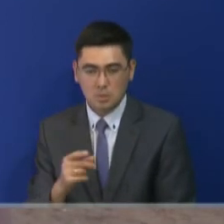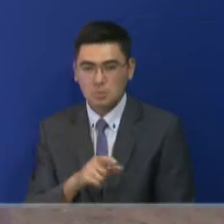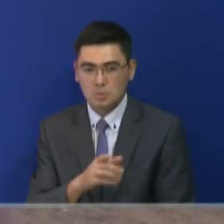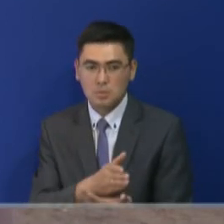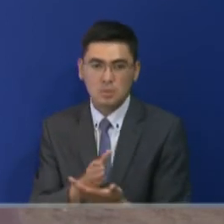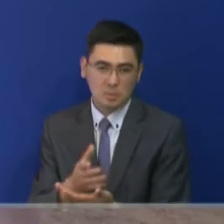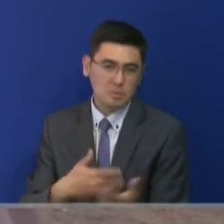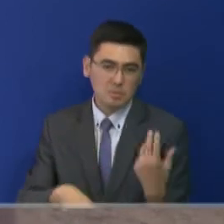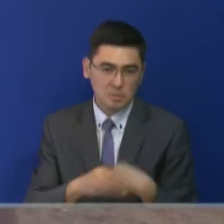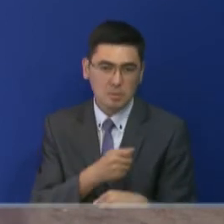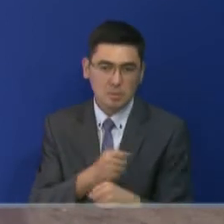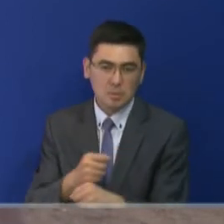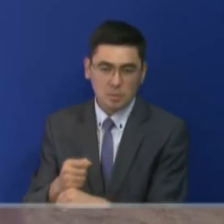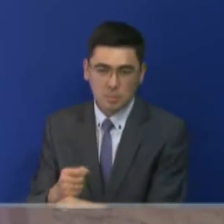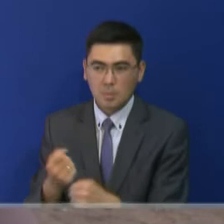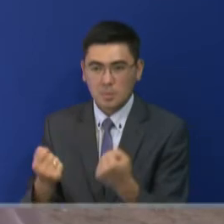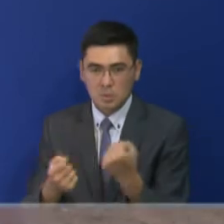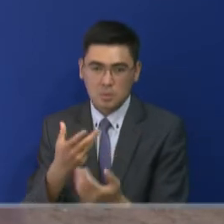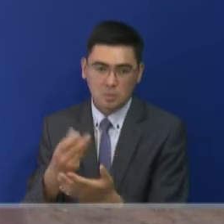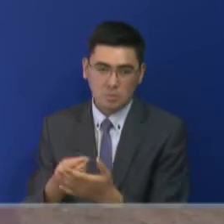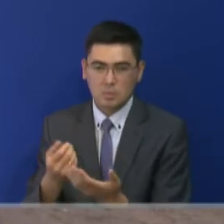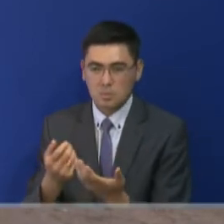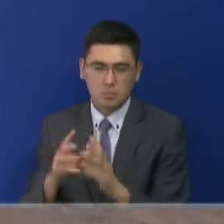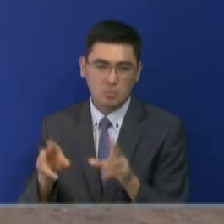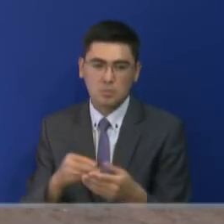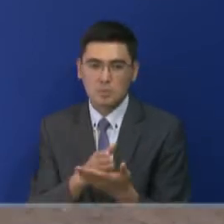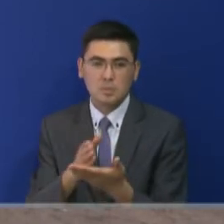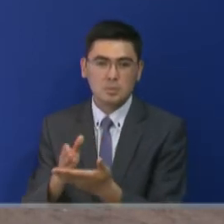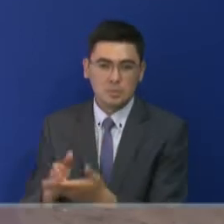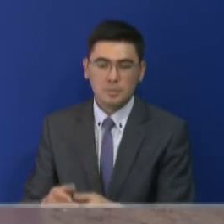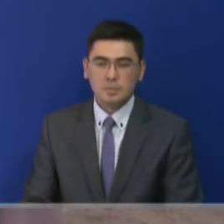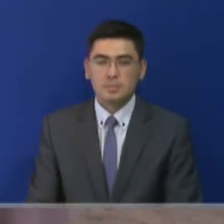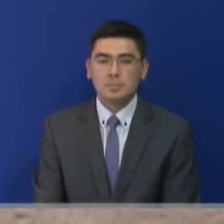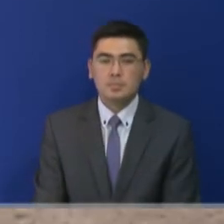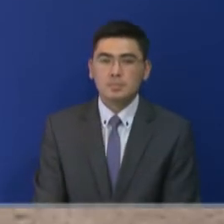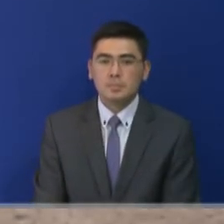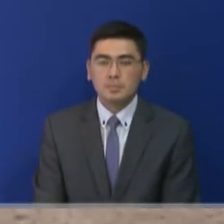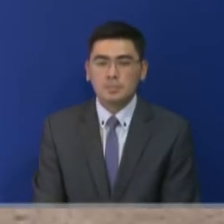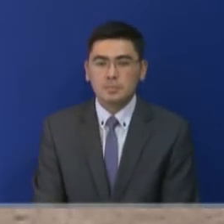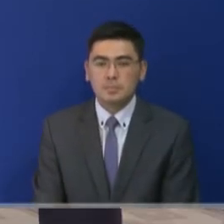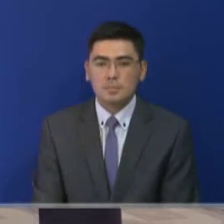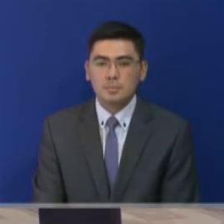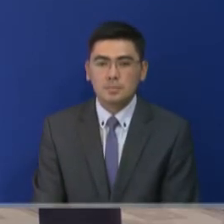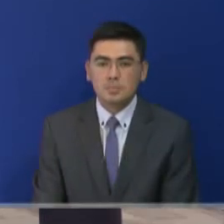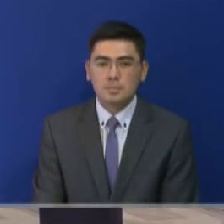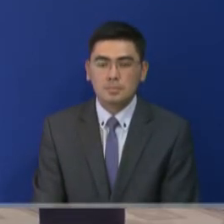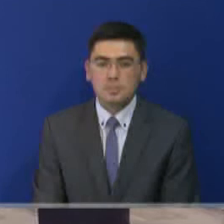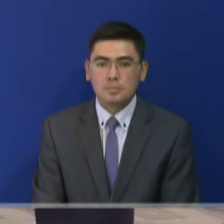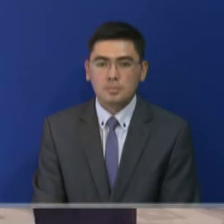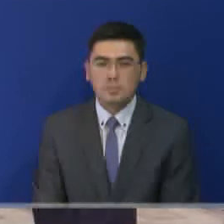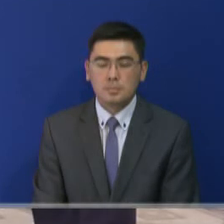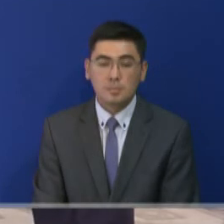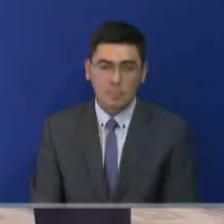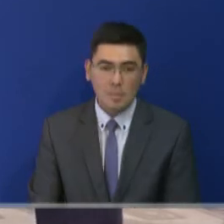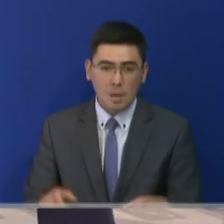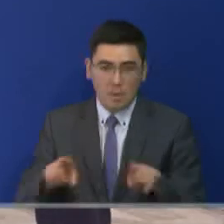жұмыс атқарып жатыр. Техникамыз бар өзіміздің, солармен жұмыс атқарып бітіруге таяп қалдық. Мердігерлердің атап